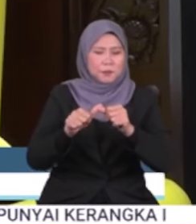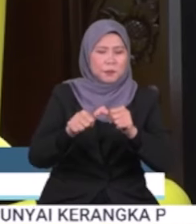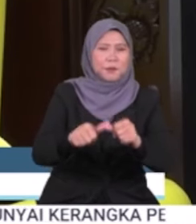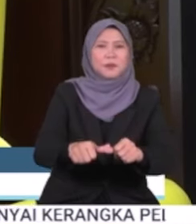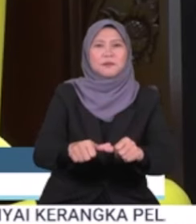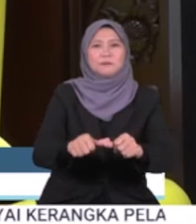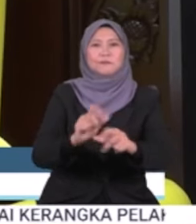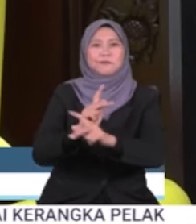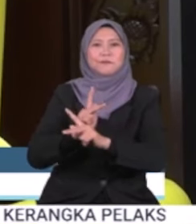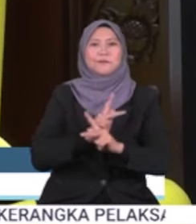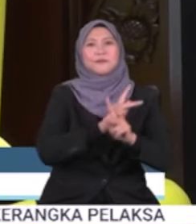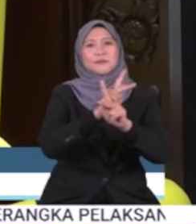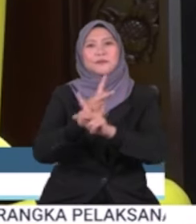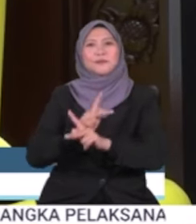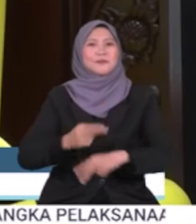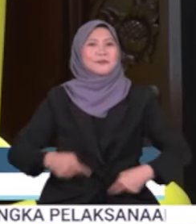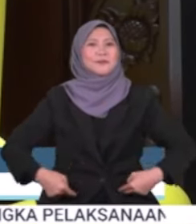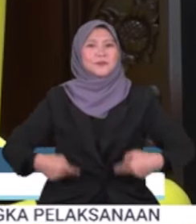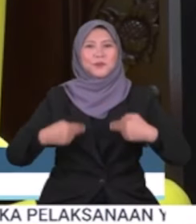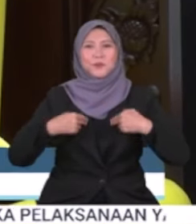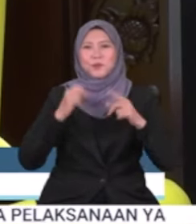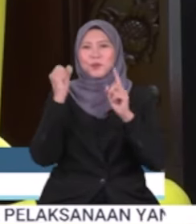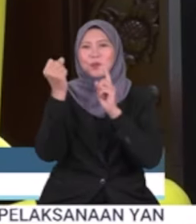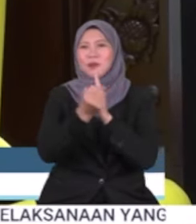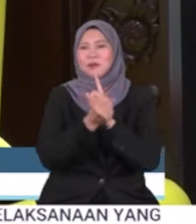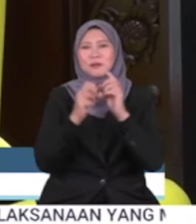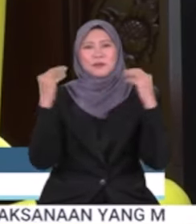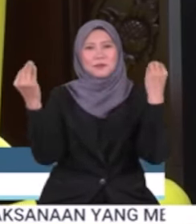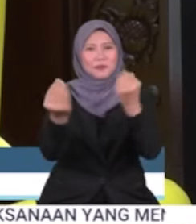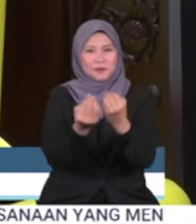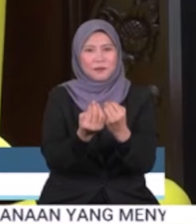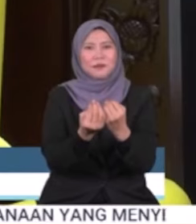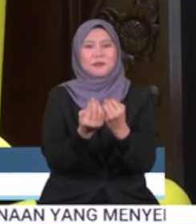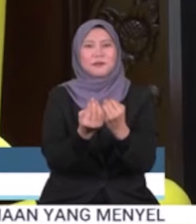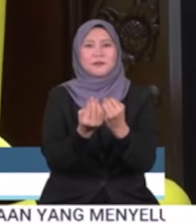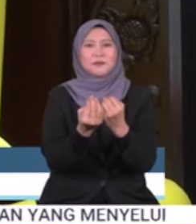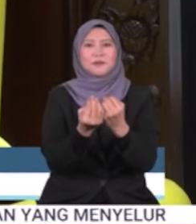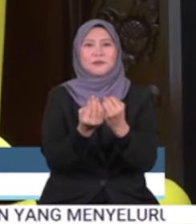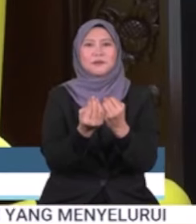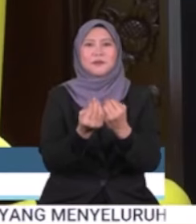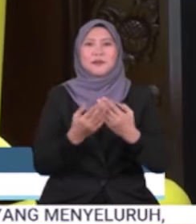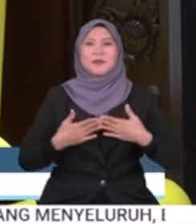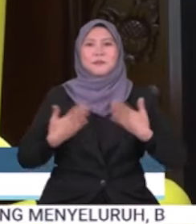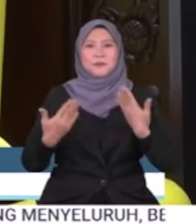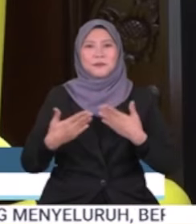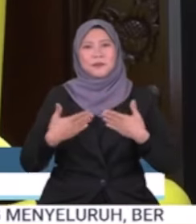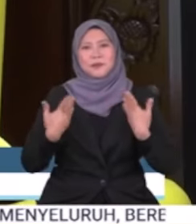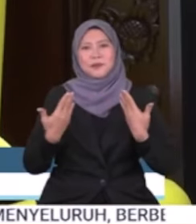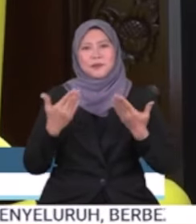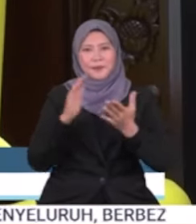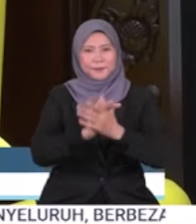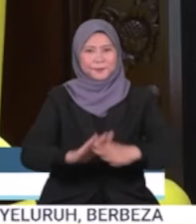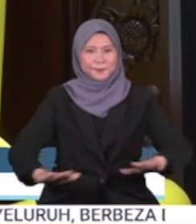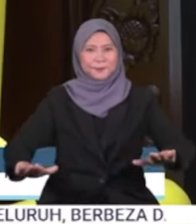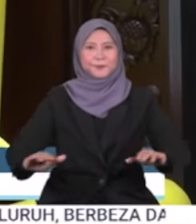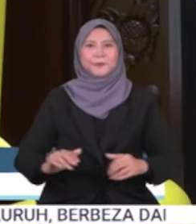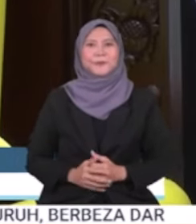terbela kehidupannya dalam suasana masyarakat yang harmoni dan